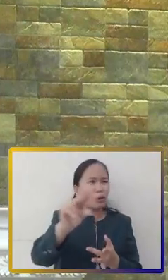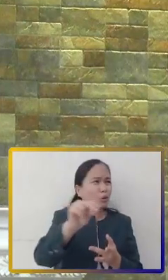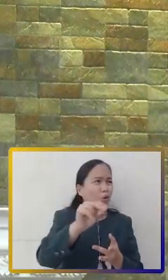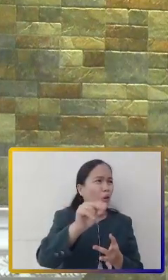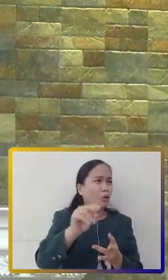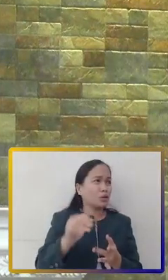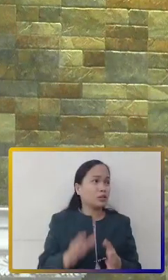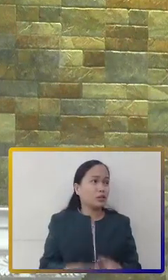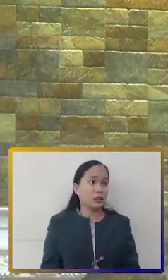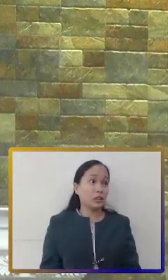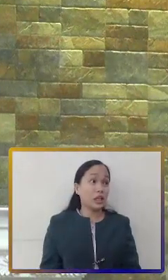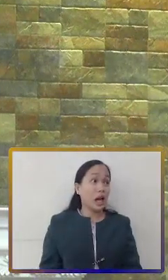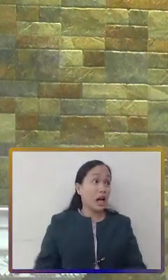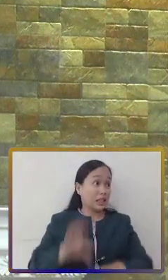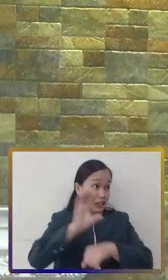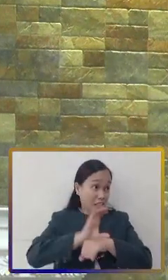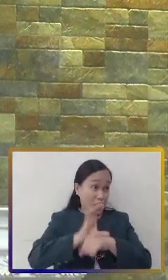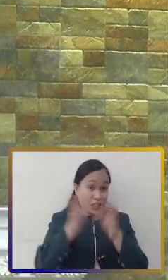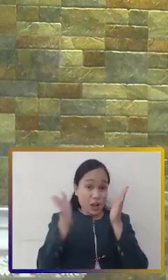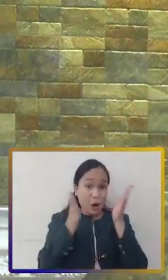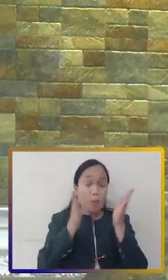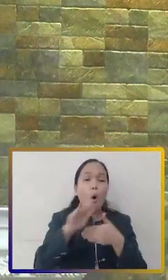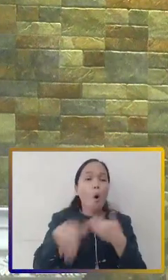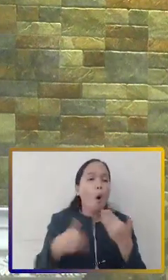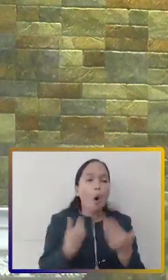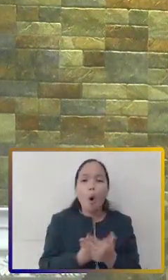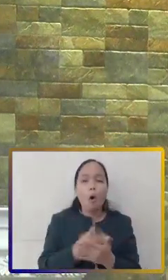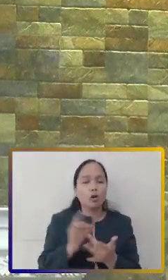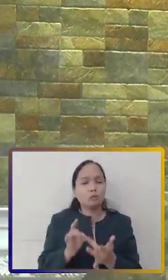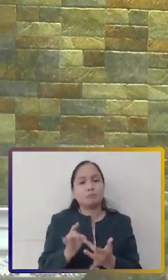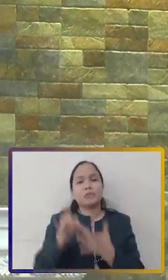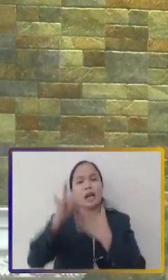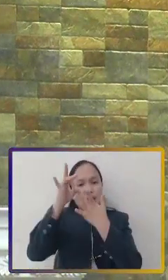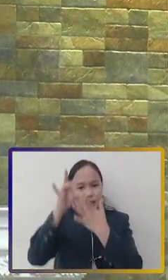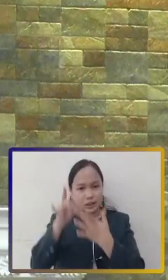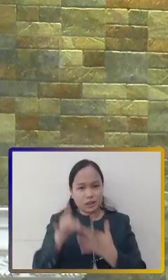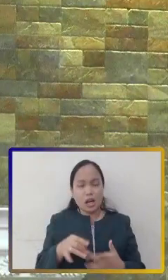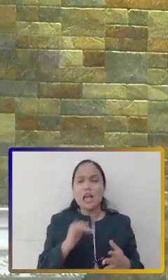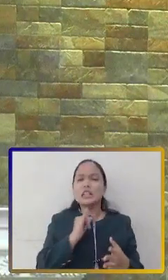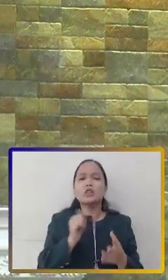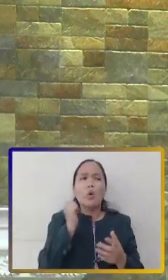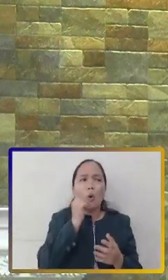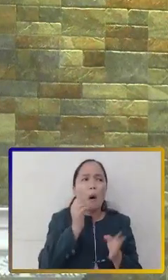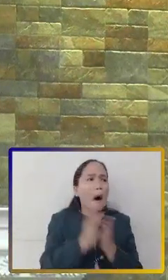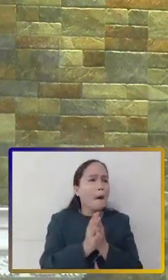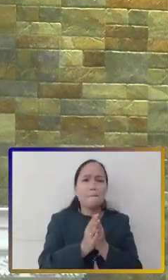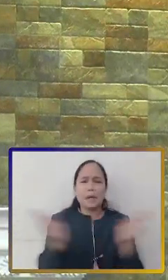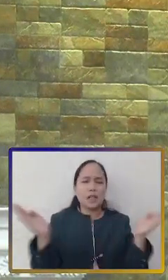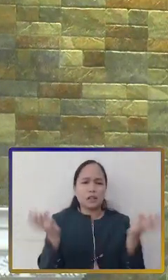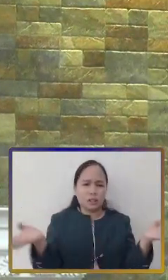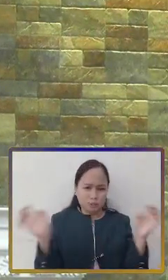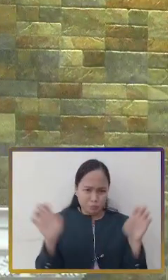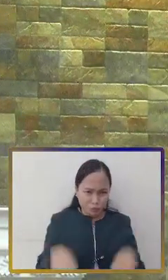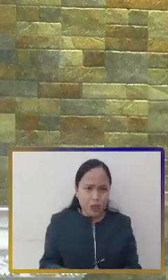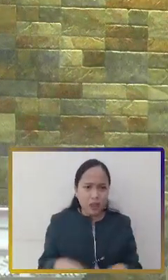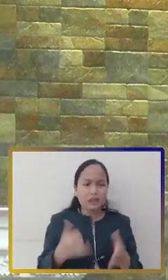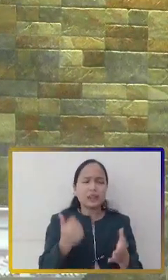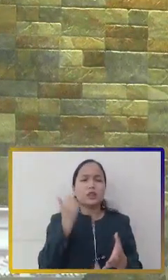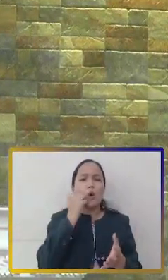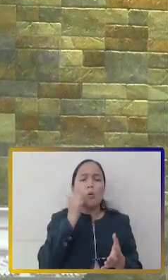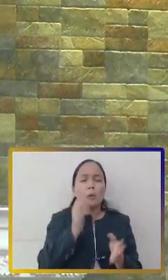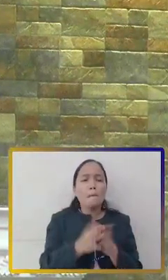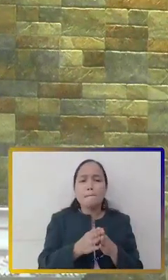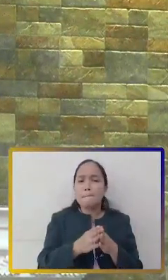and walang special. Lahat po sa gawain ng Panginoon, it's always a big celebration. It's always a big